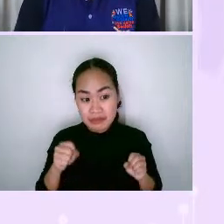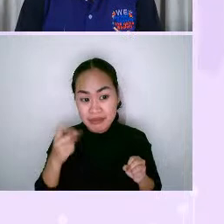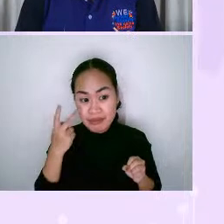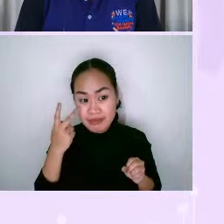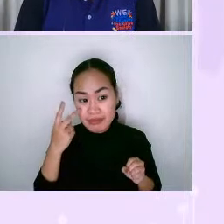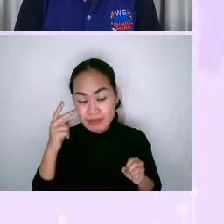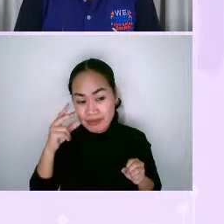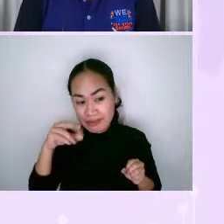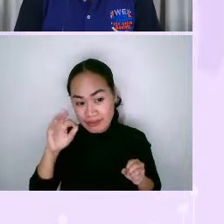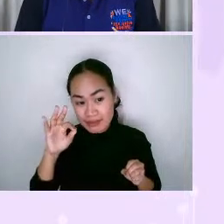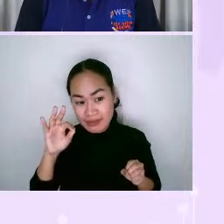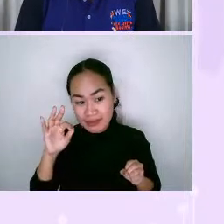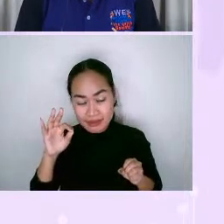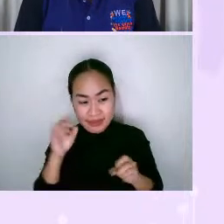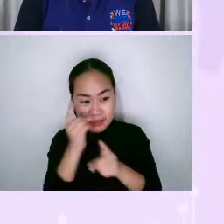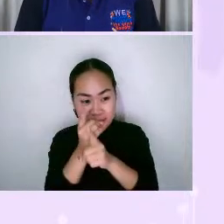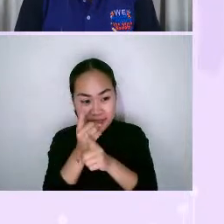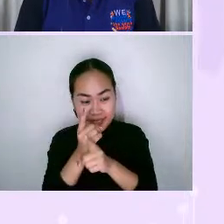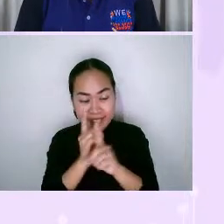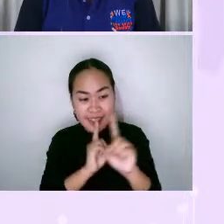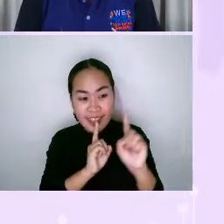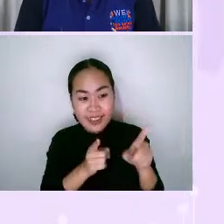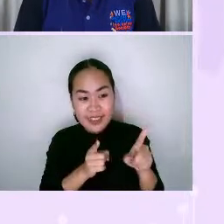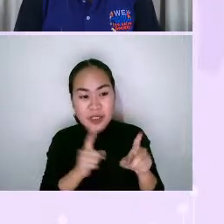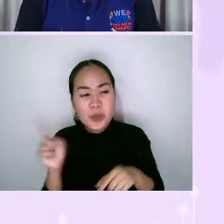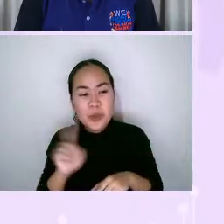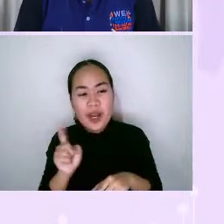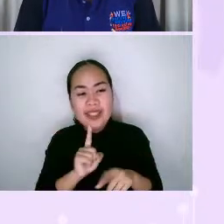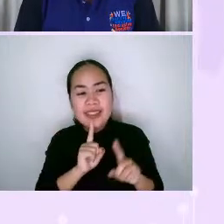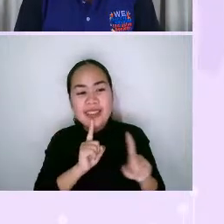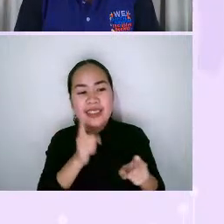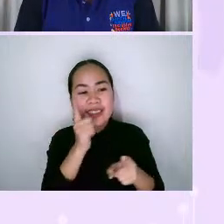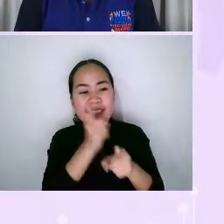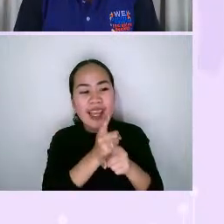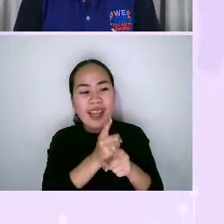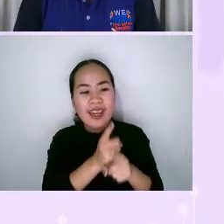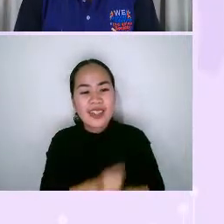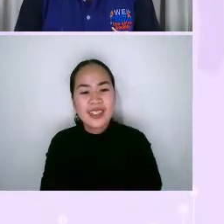po. Meron na daw po tayong winner. Ang tamang sagot po ay